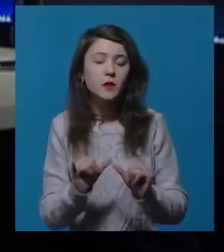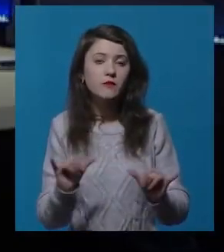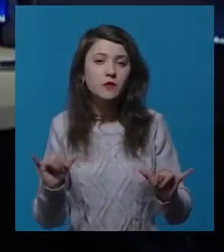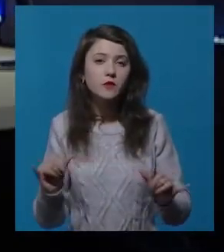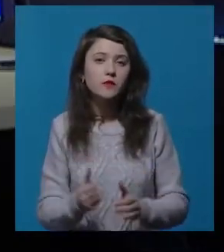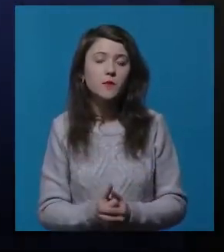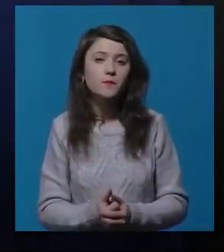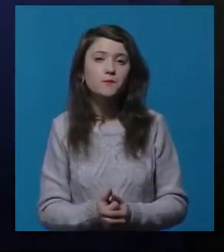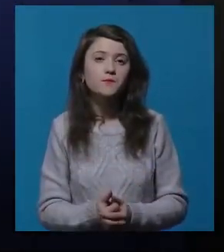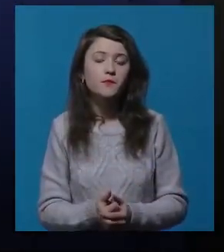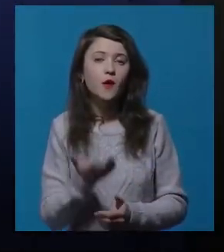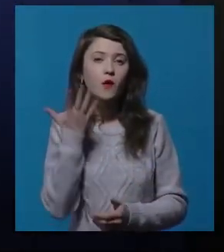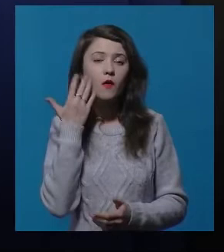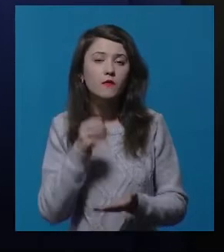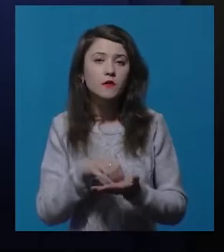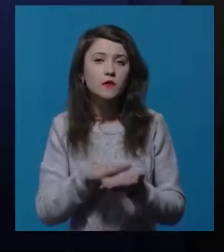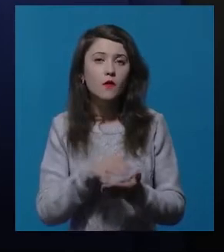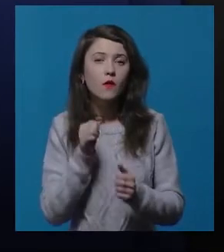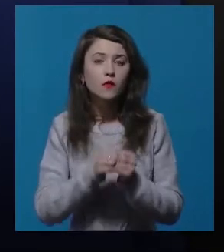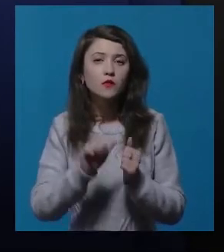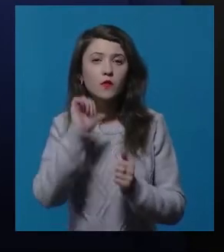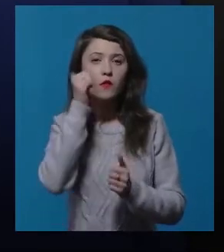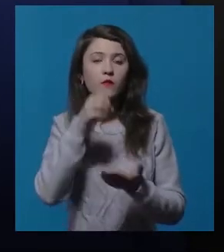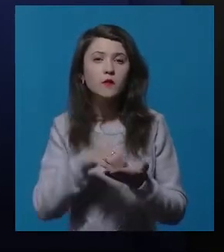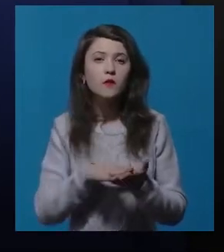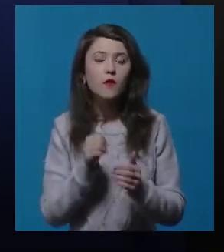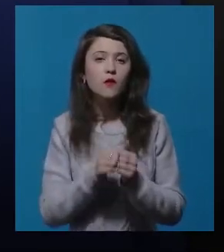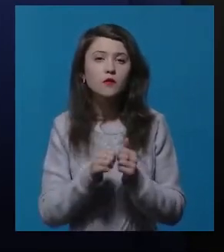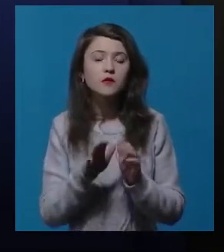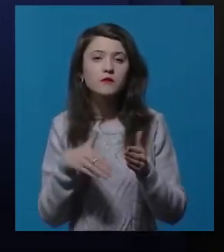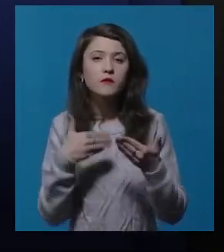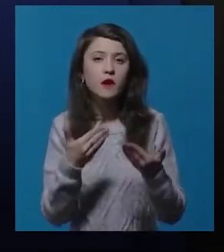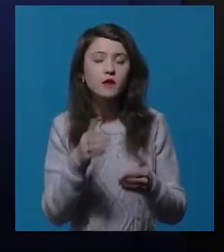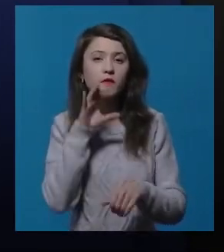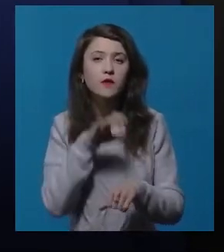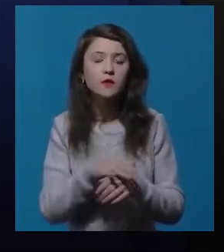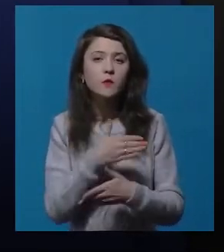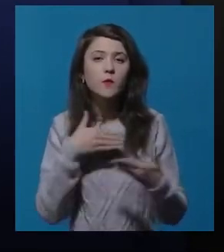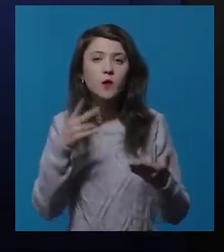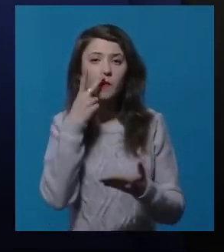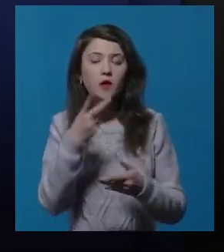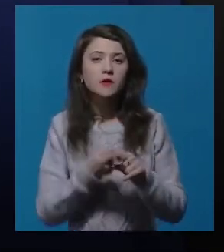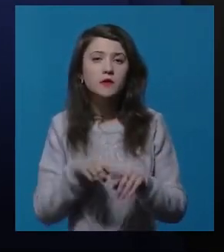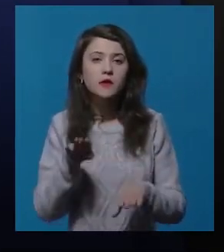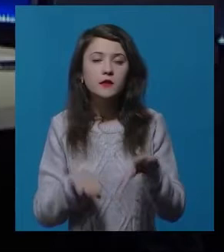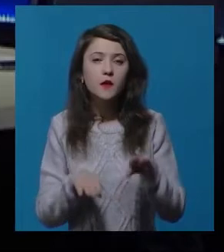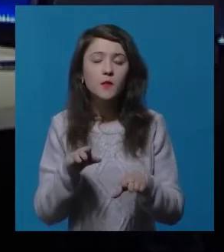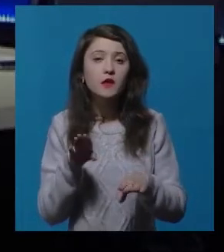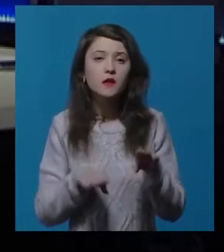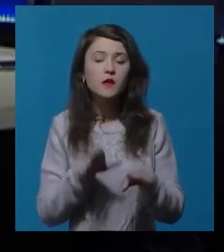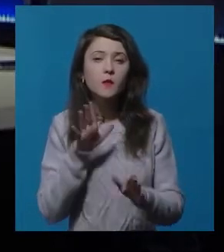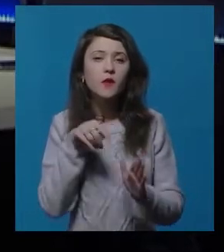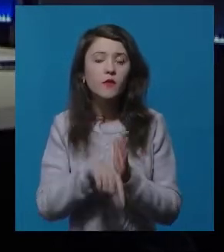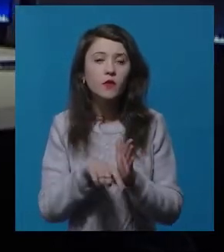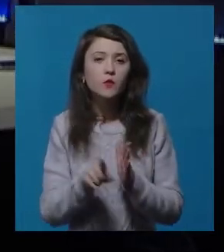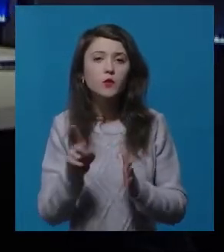Коли фіксували, ми кожного року фіксуємо, кожне звернення фіксуємо, і ми бачимо цю динаміку. Динаміка в тому, що,